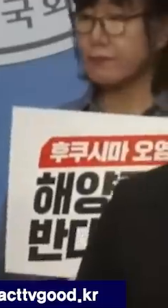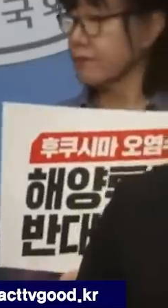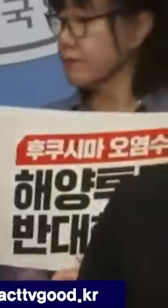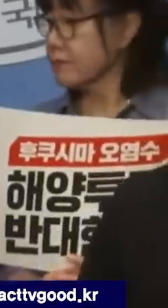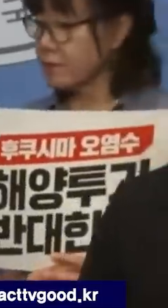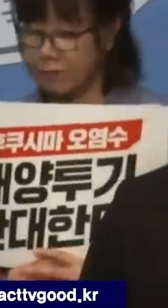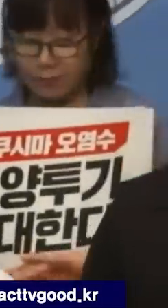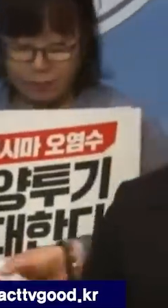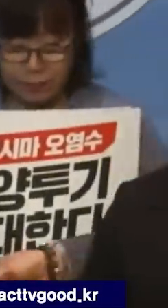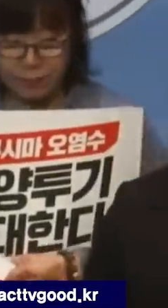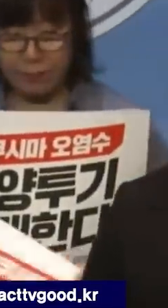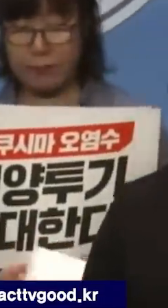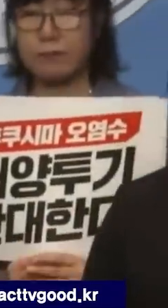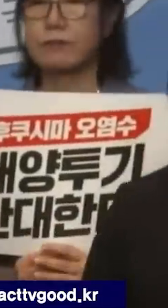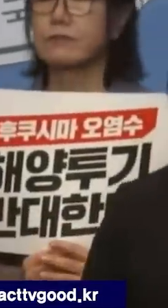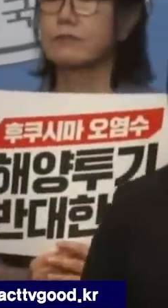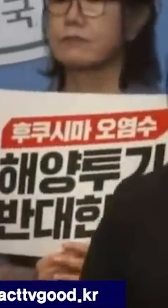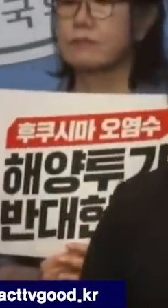네,